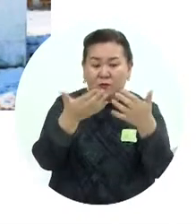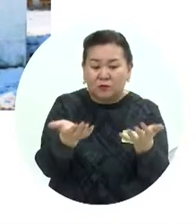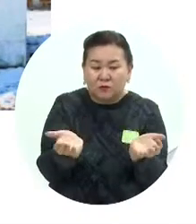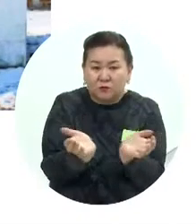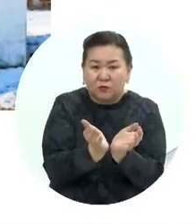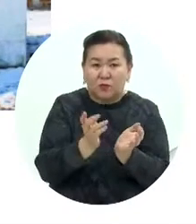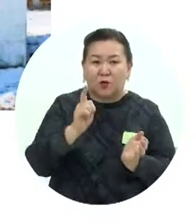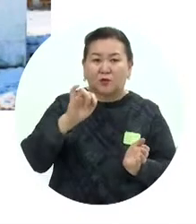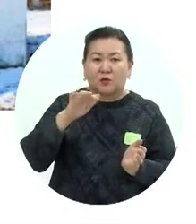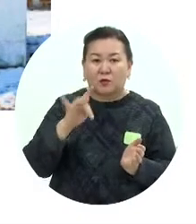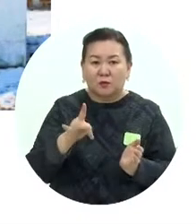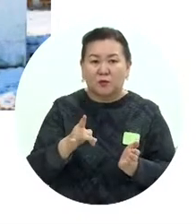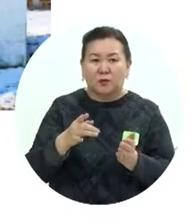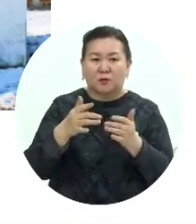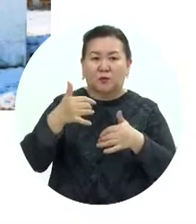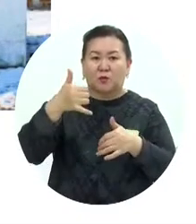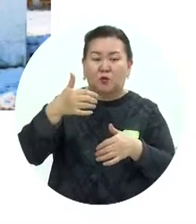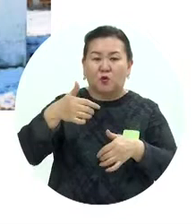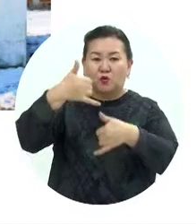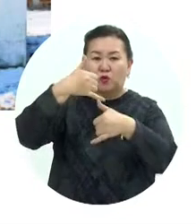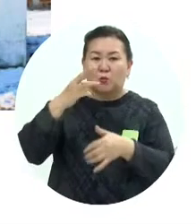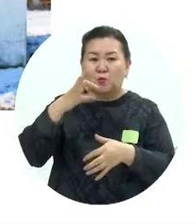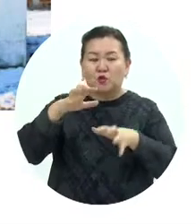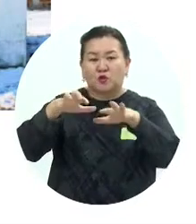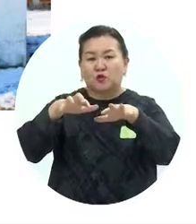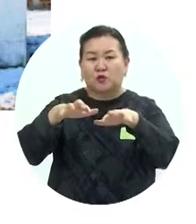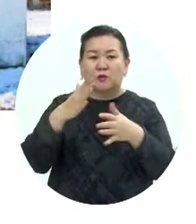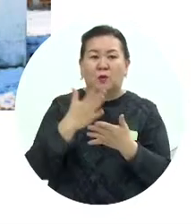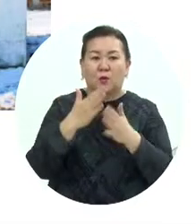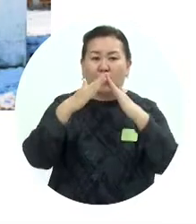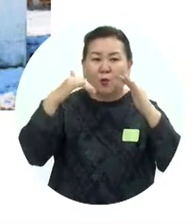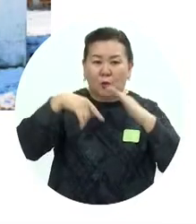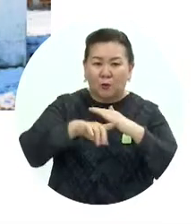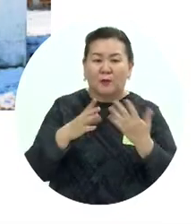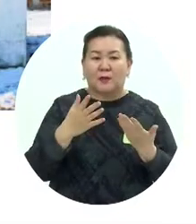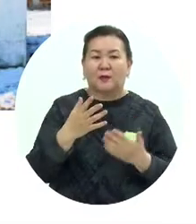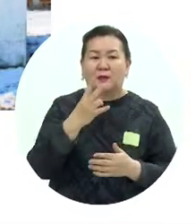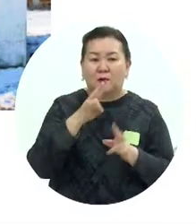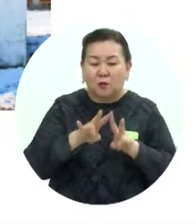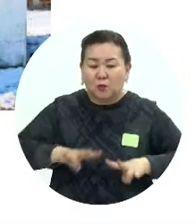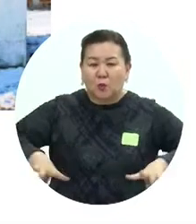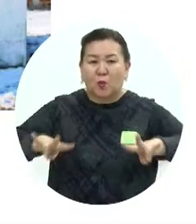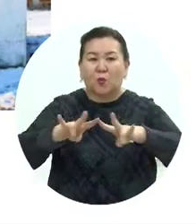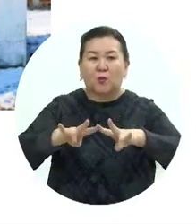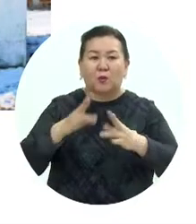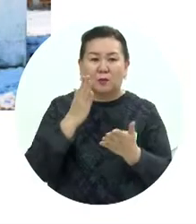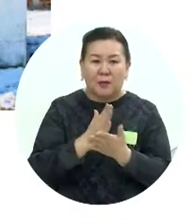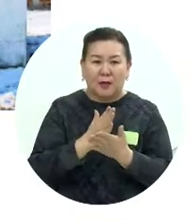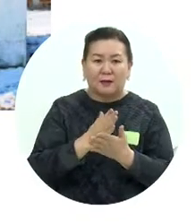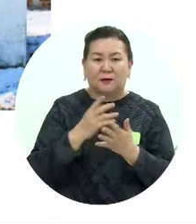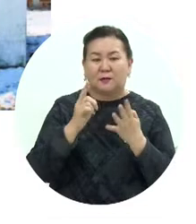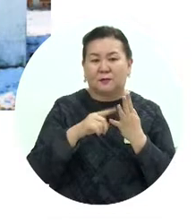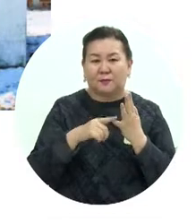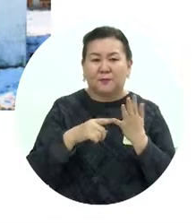байна. Хоёрдугаарт нь бол хайсан хөндөө үүсгэж хайсан мөс байна. Гуравдугаарт нь төмөрлөөс үүссэн нуур байна. За дөрөвдүгээр зурагт бол